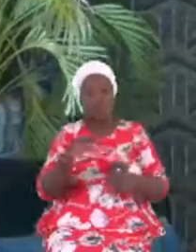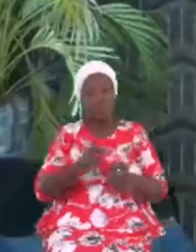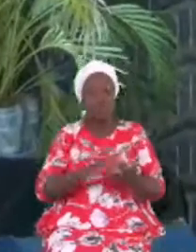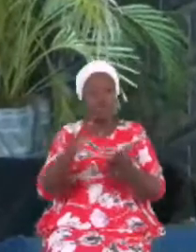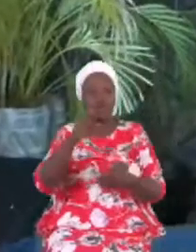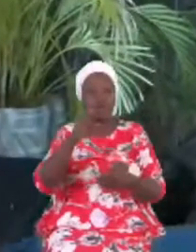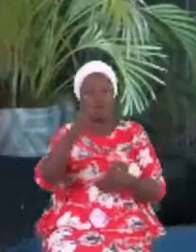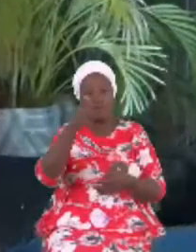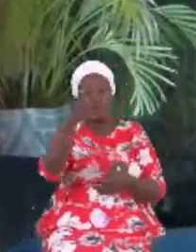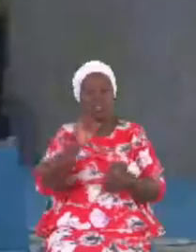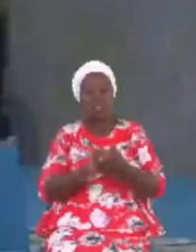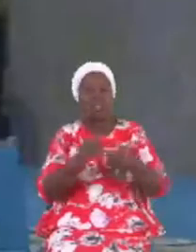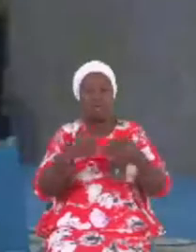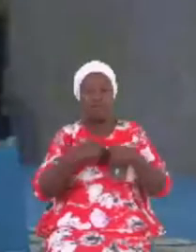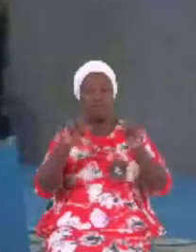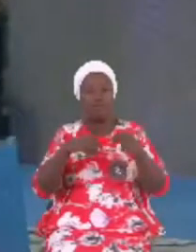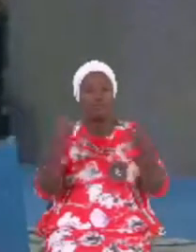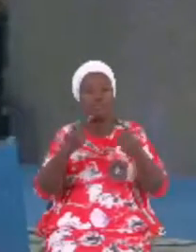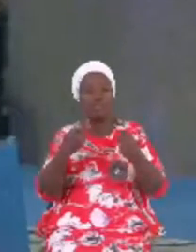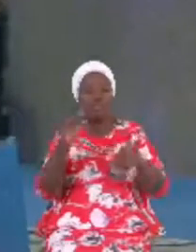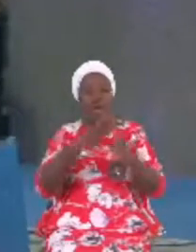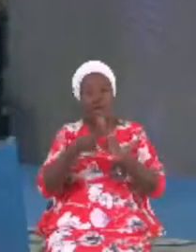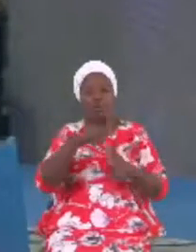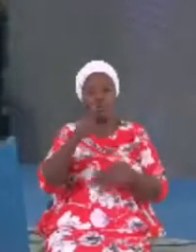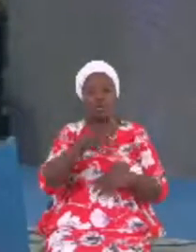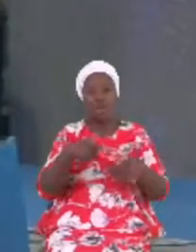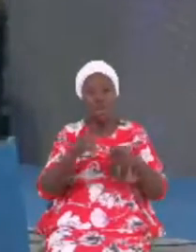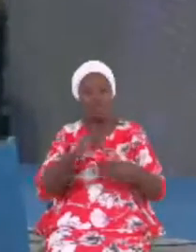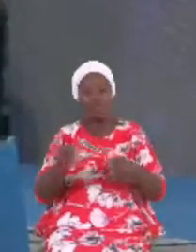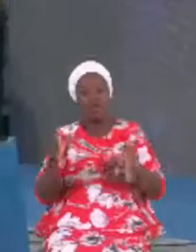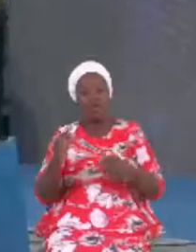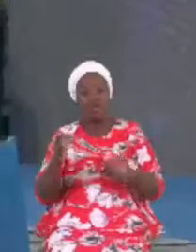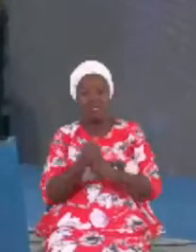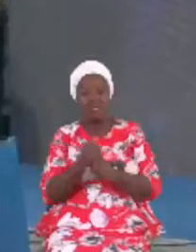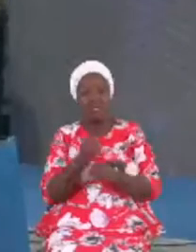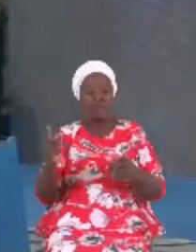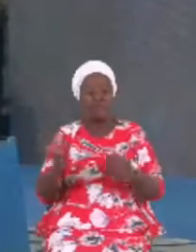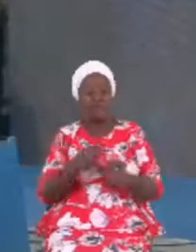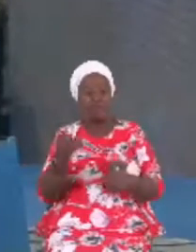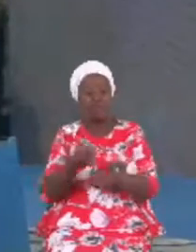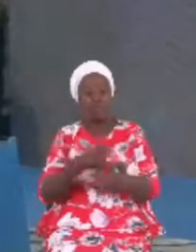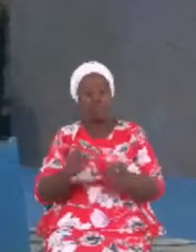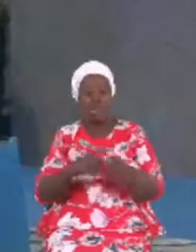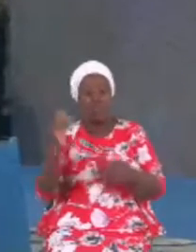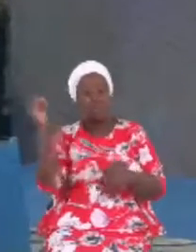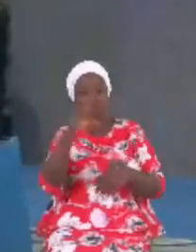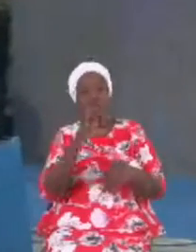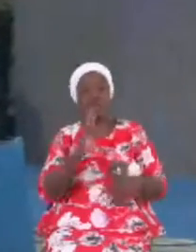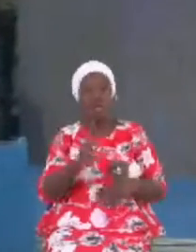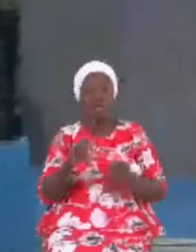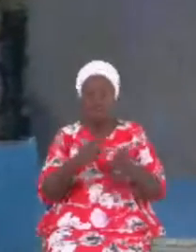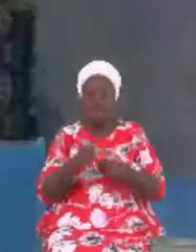celui qui de vous qui est sans péché, jette le premier la pierre contre elle. Ils étaient tous